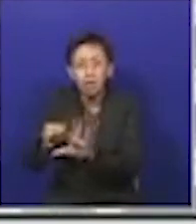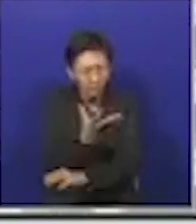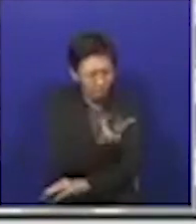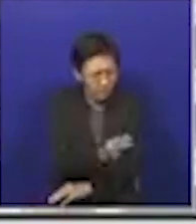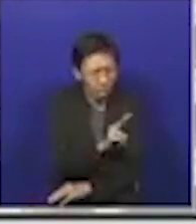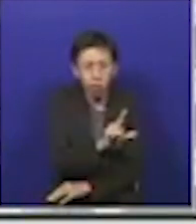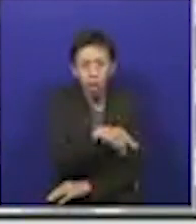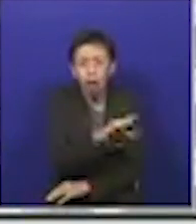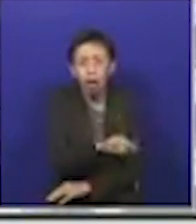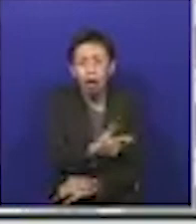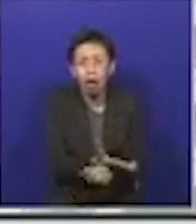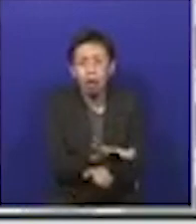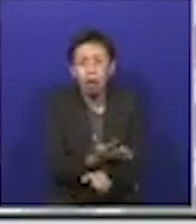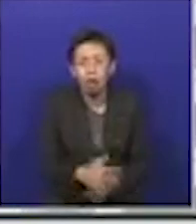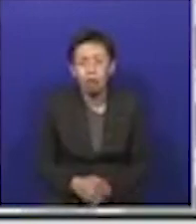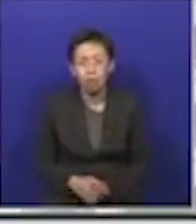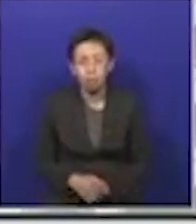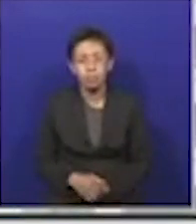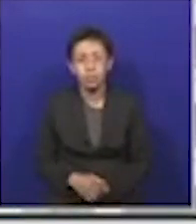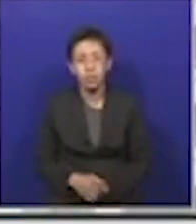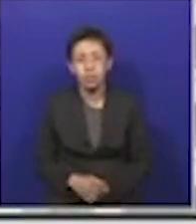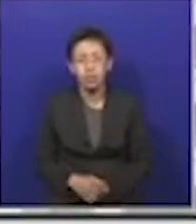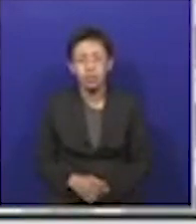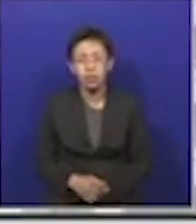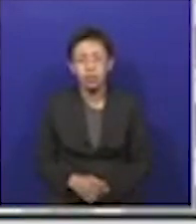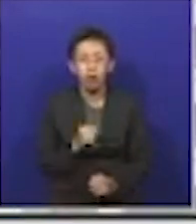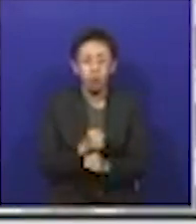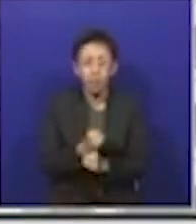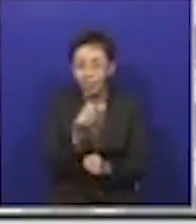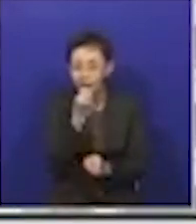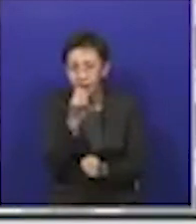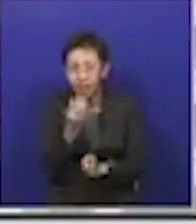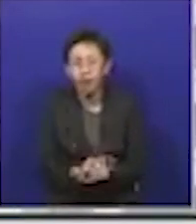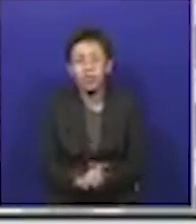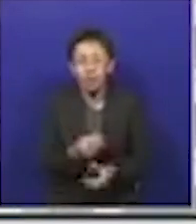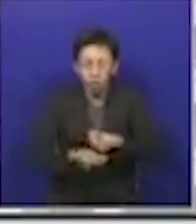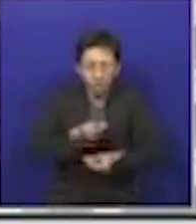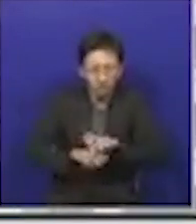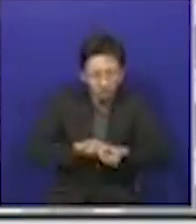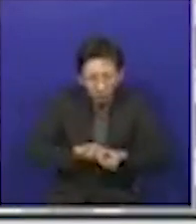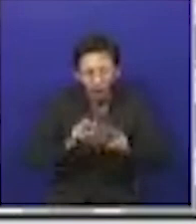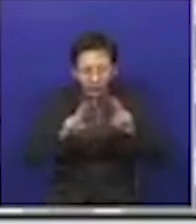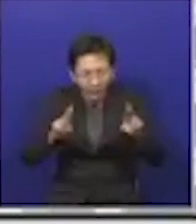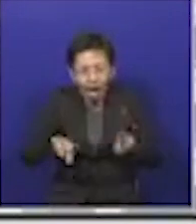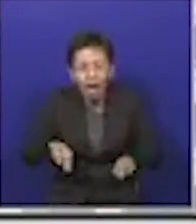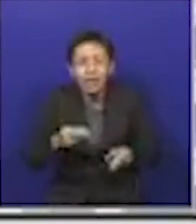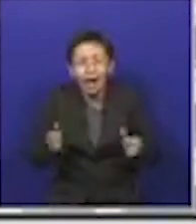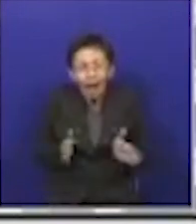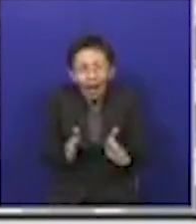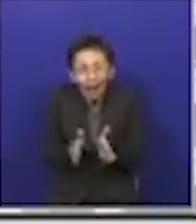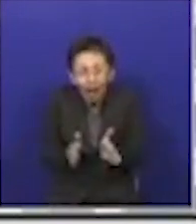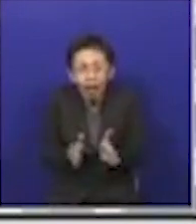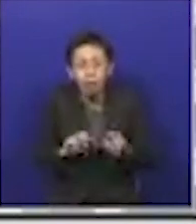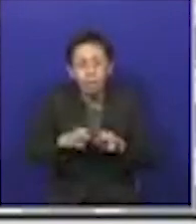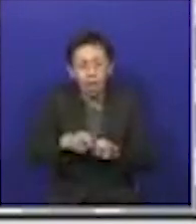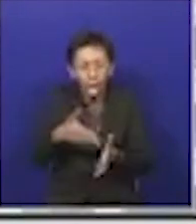ะแล้วคนที่กินอาหารทำอาหารทำมาค้าขายเล็กๆน้อยๆร้านเล็กๆเขาเข้าไม่ถึงไ